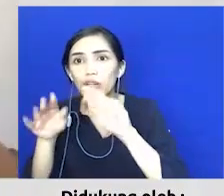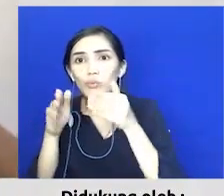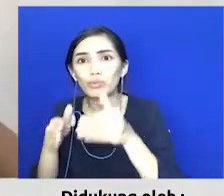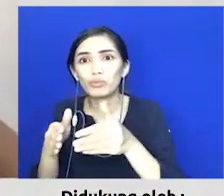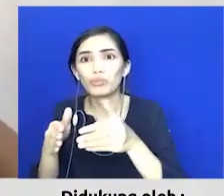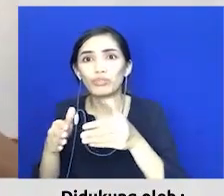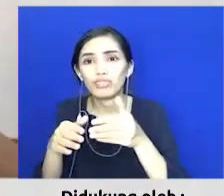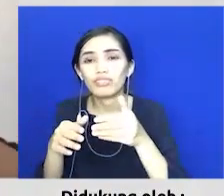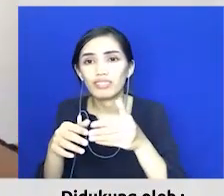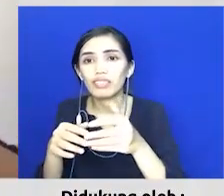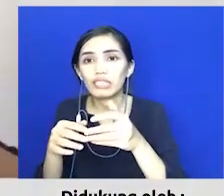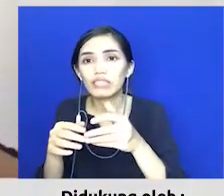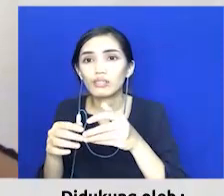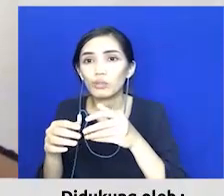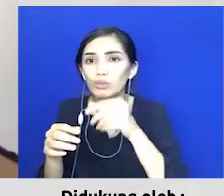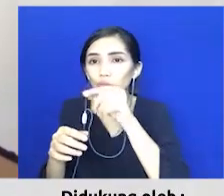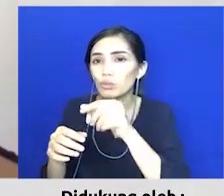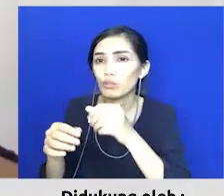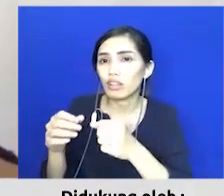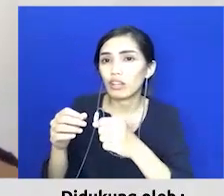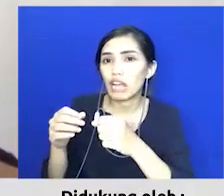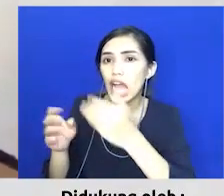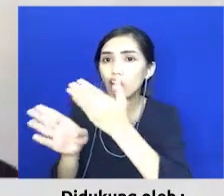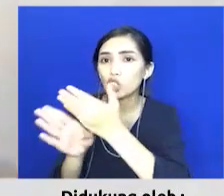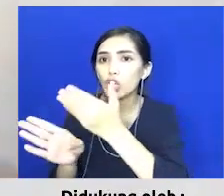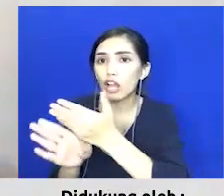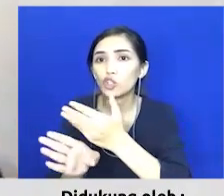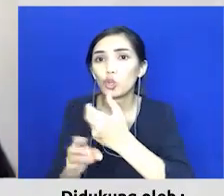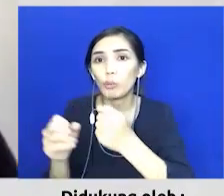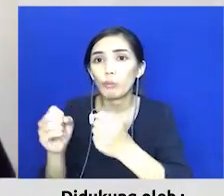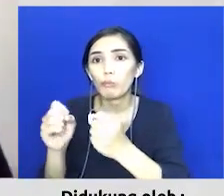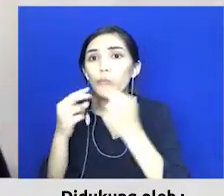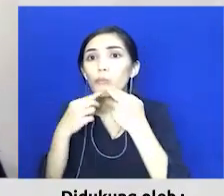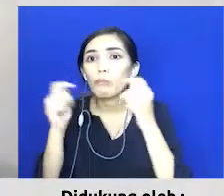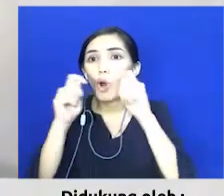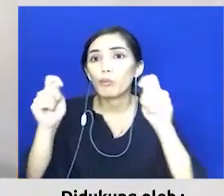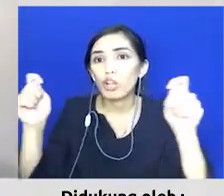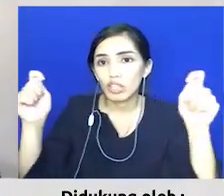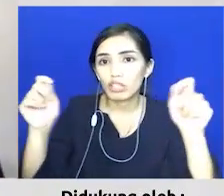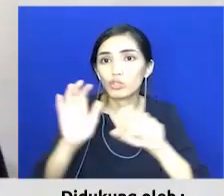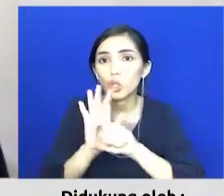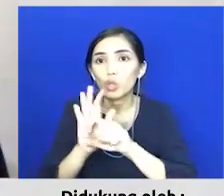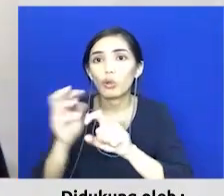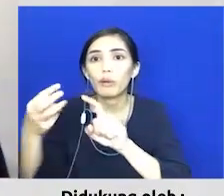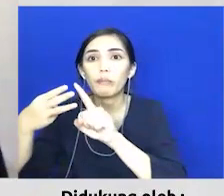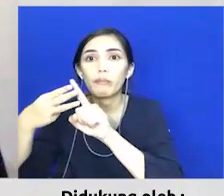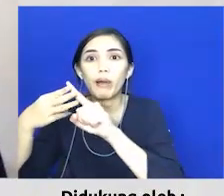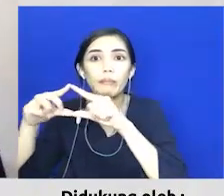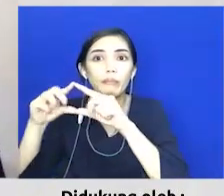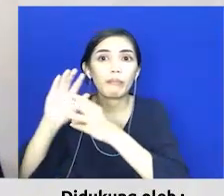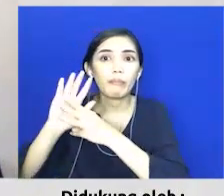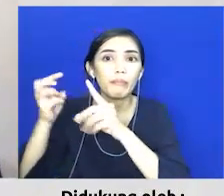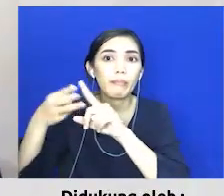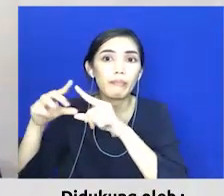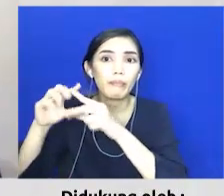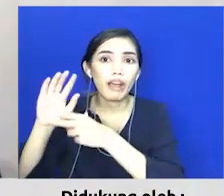itu main berulang kali di filmnya. Jadi saya pikir selain gagasan, selain kepekaan, sebenarnya Pak